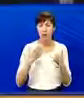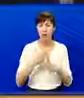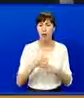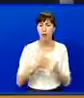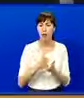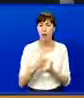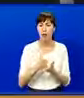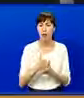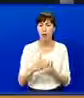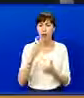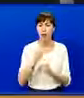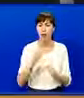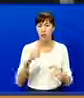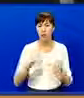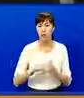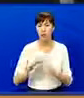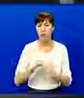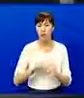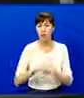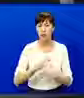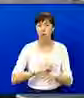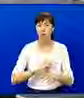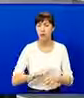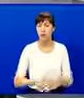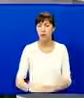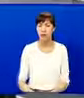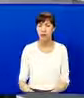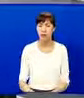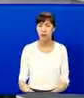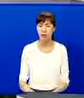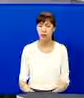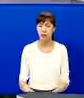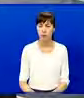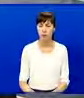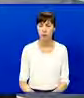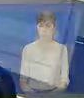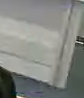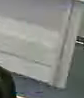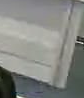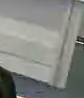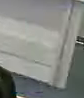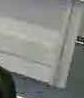қызметкерлері қаралмаған хаттарды түгендеп, тиісті жұмыстар атқаруда. Саттар Есімбеков, Батыр Оразбеков, Ербол Мақашев, оңтүстік ақпарат.